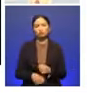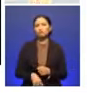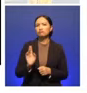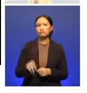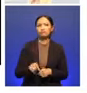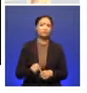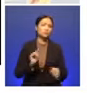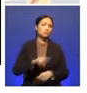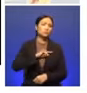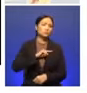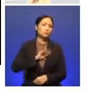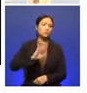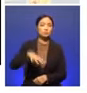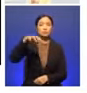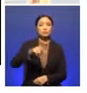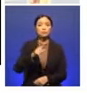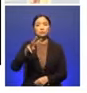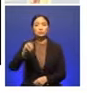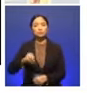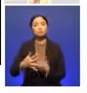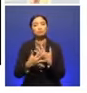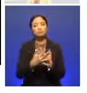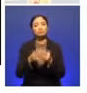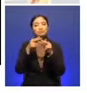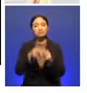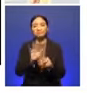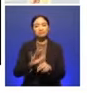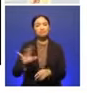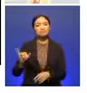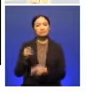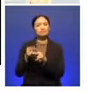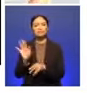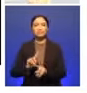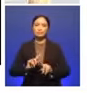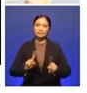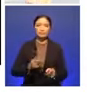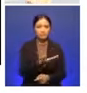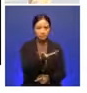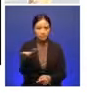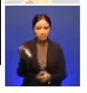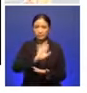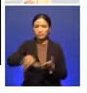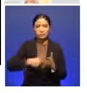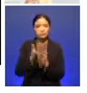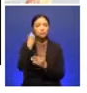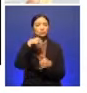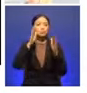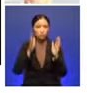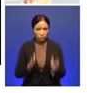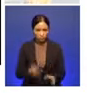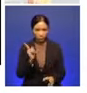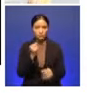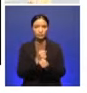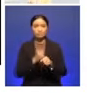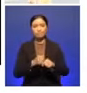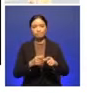ณฑ์ไม่ใช่เรื่องของญาติพี่น้องของผู้ต้องขังแต่มันเป็นเรื่องของเราทุกคนนะคะที่เราเนี่ยจะสร้าง